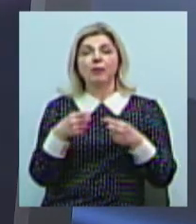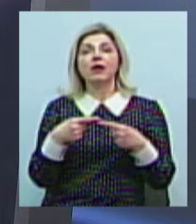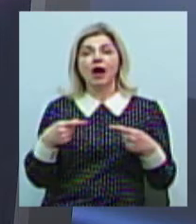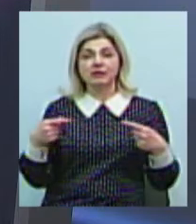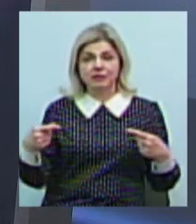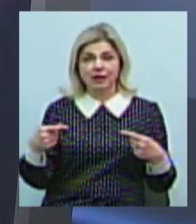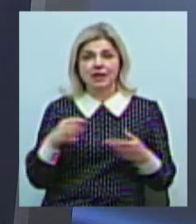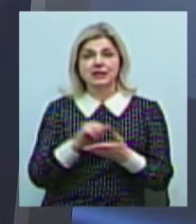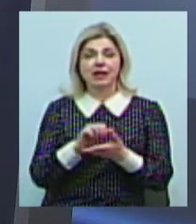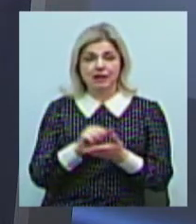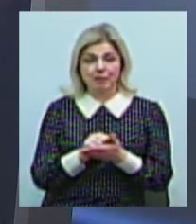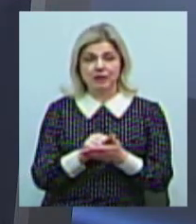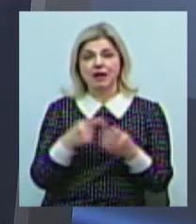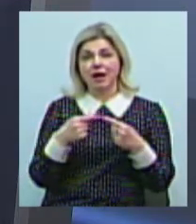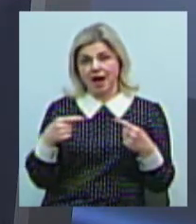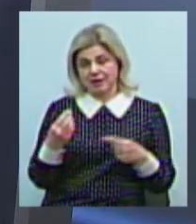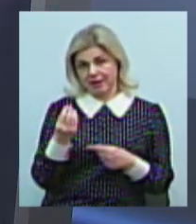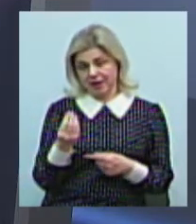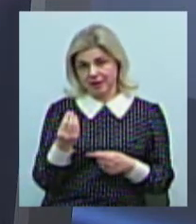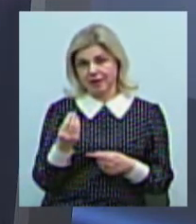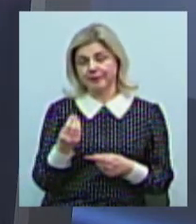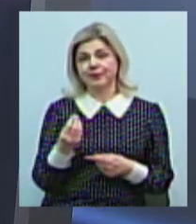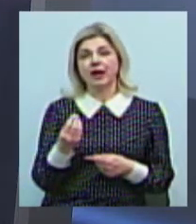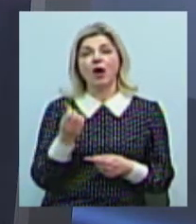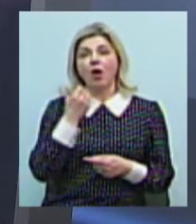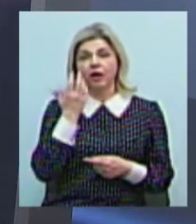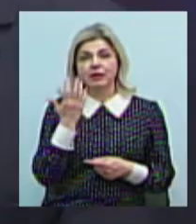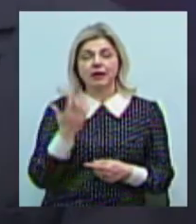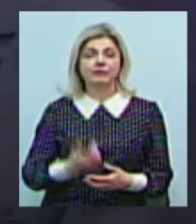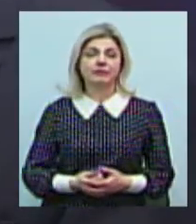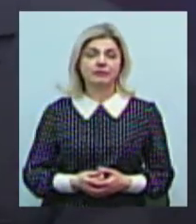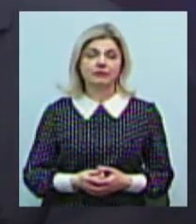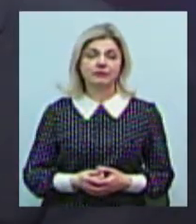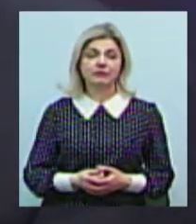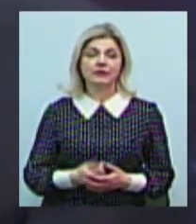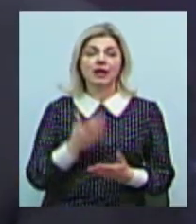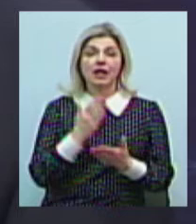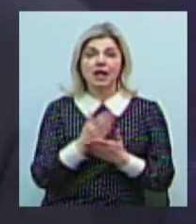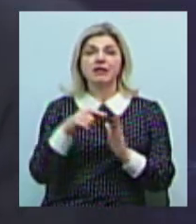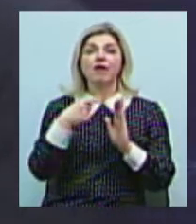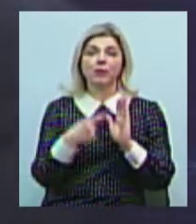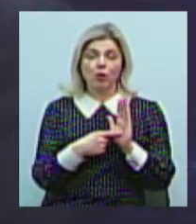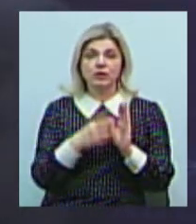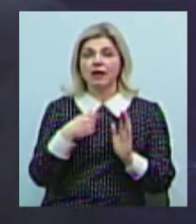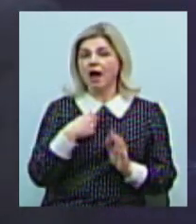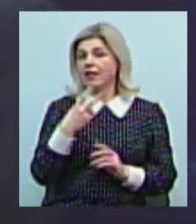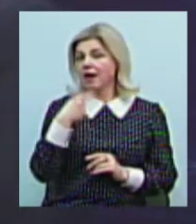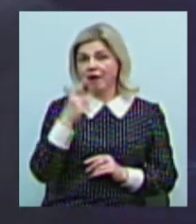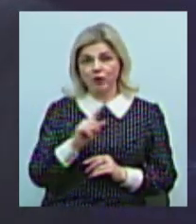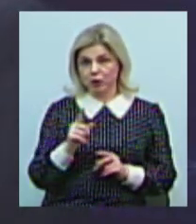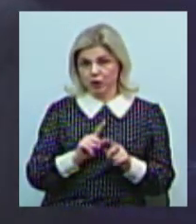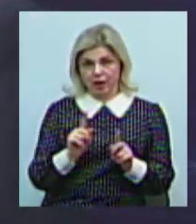координированием деревьев за такие разные деньги? То есть, по большому счету, когда есть это вопросы, я не говорю, что это неправильно,